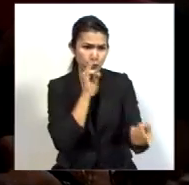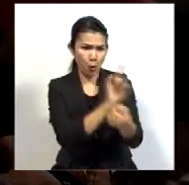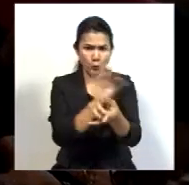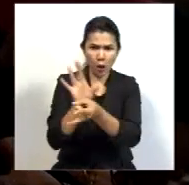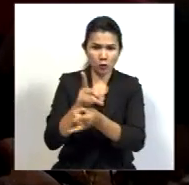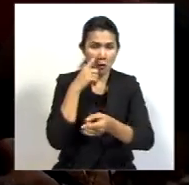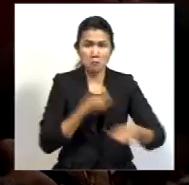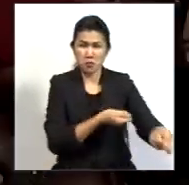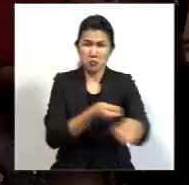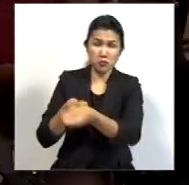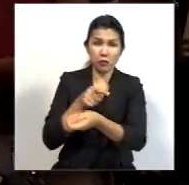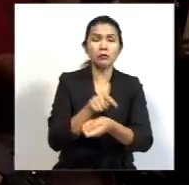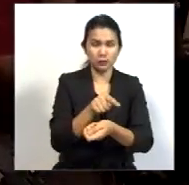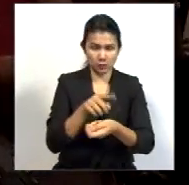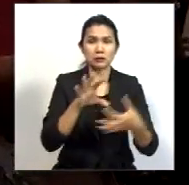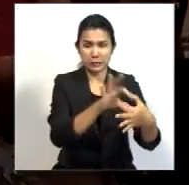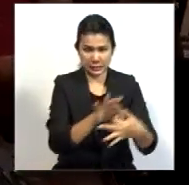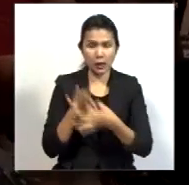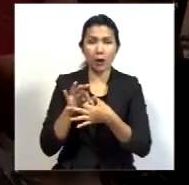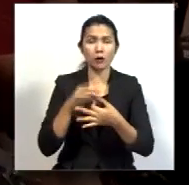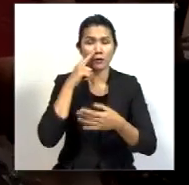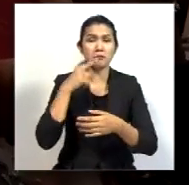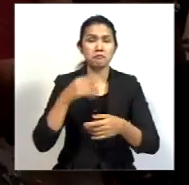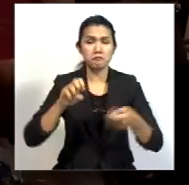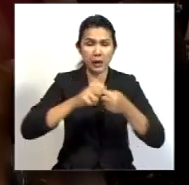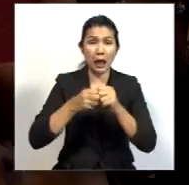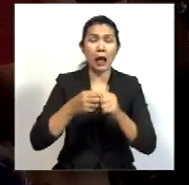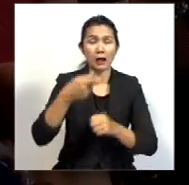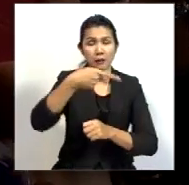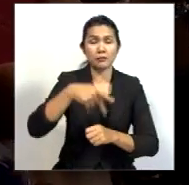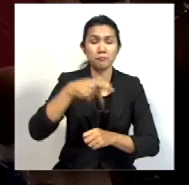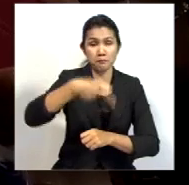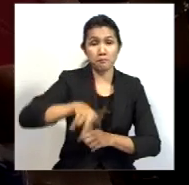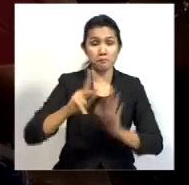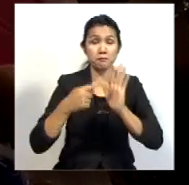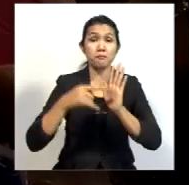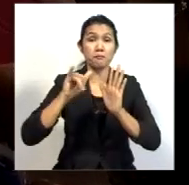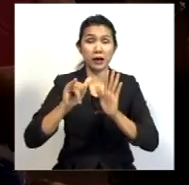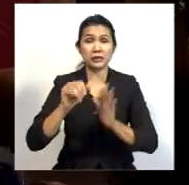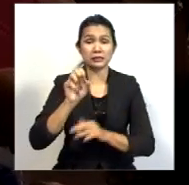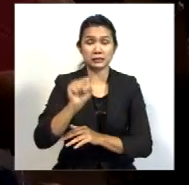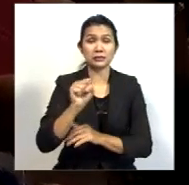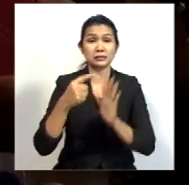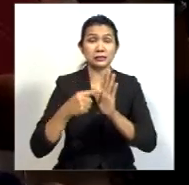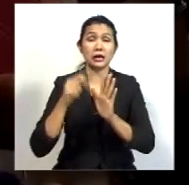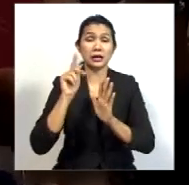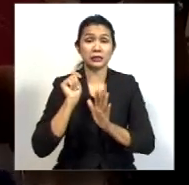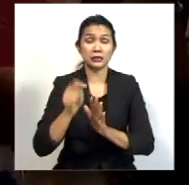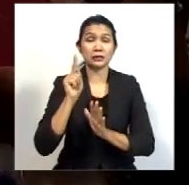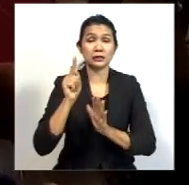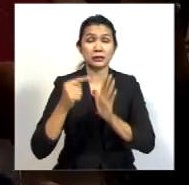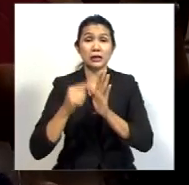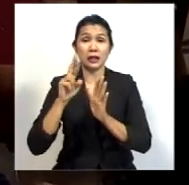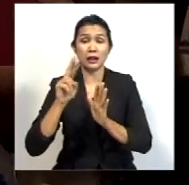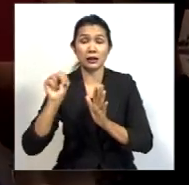ฉบับนี้อีกฉบับหนึ่งเราก็รู้สึกว่าเอ๊ะพอเกิดเหตุที่ข้าราชการก็ตายราษฎรก็ต